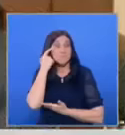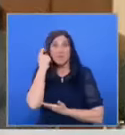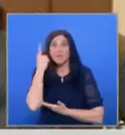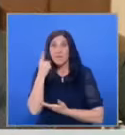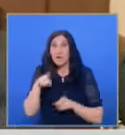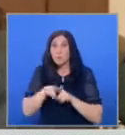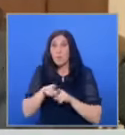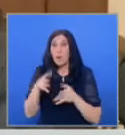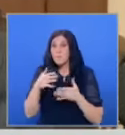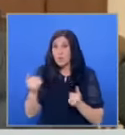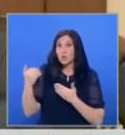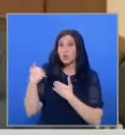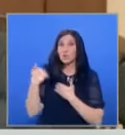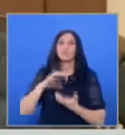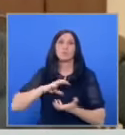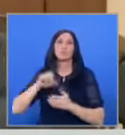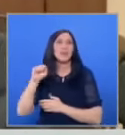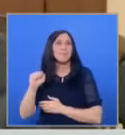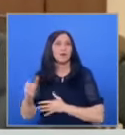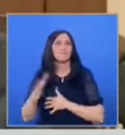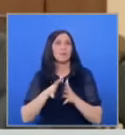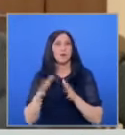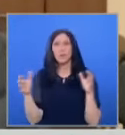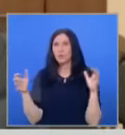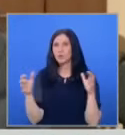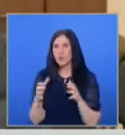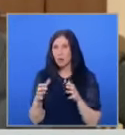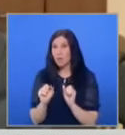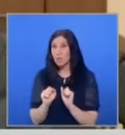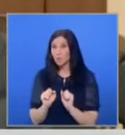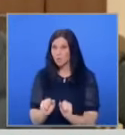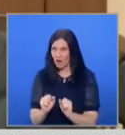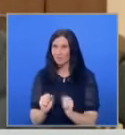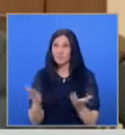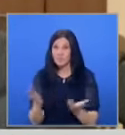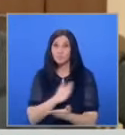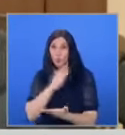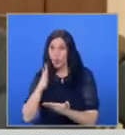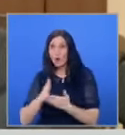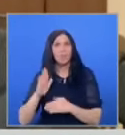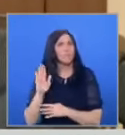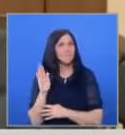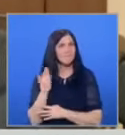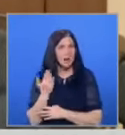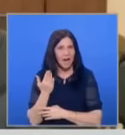безотговорност на политическите партии в Народното събрание. Очакваше се, че до края на май